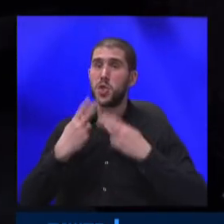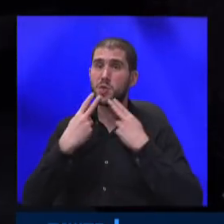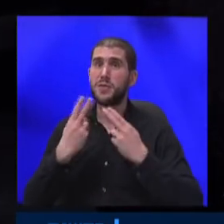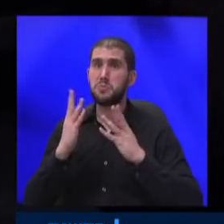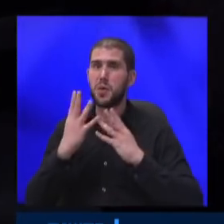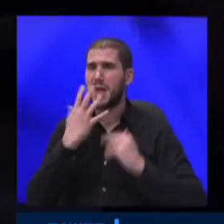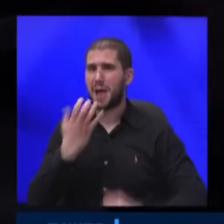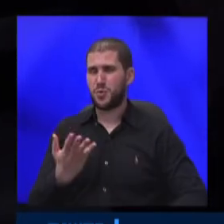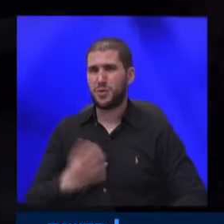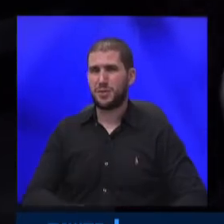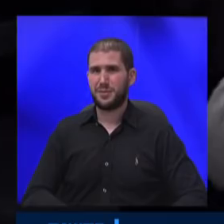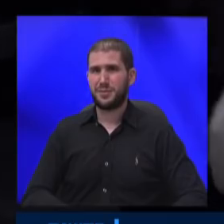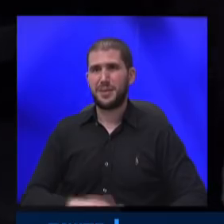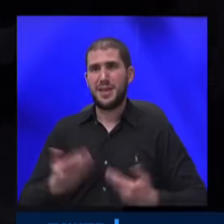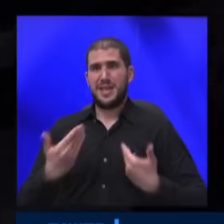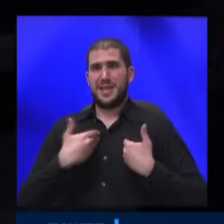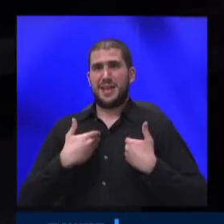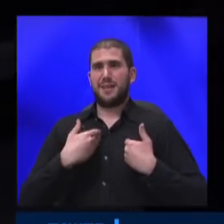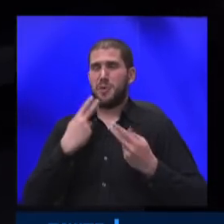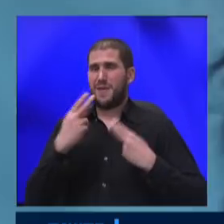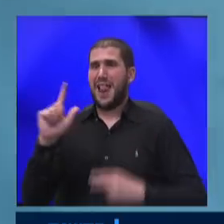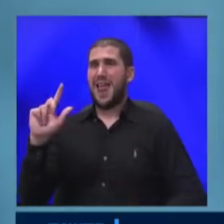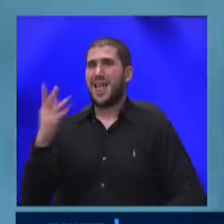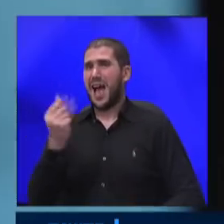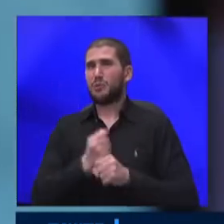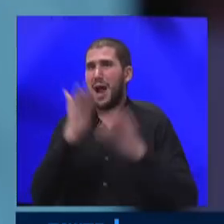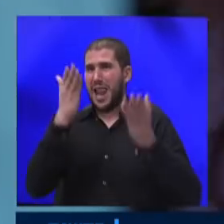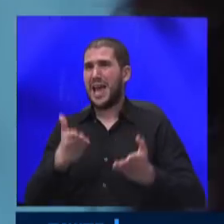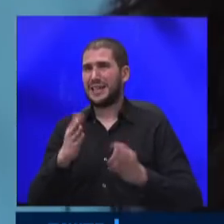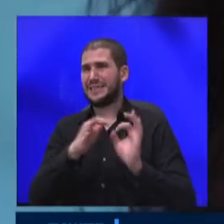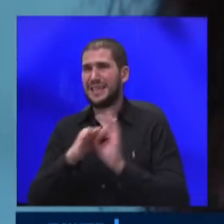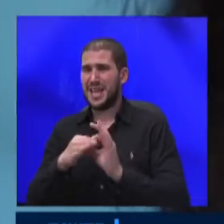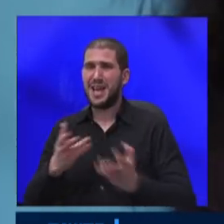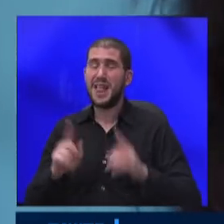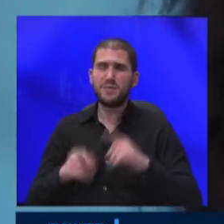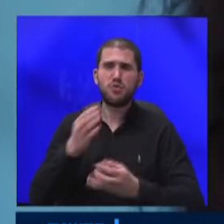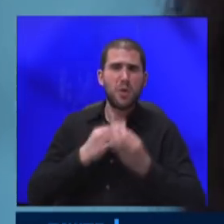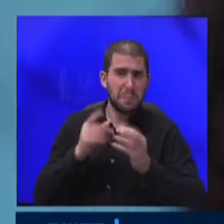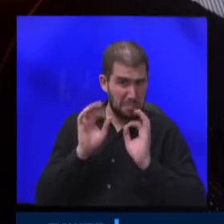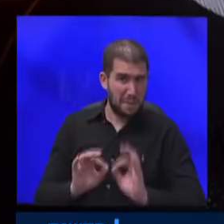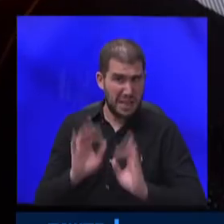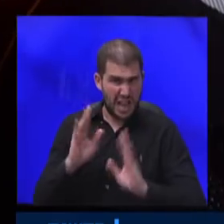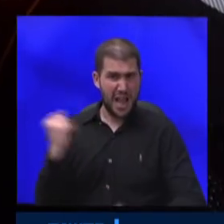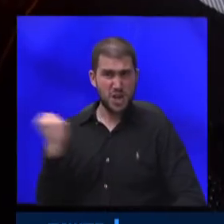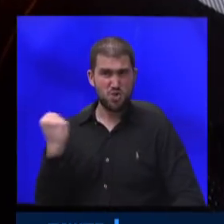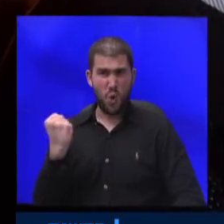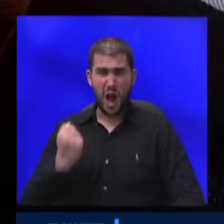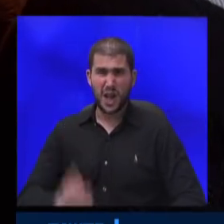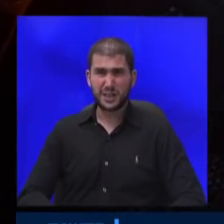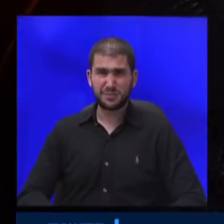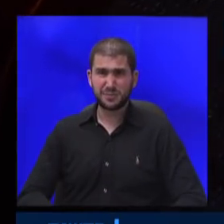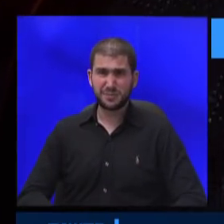חמות, שהנה, הנה, מי התגובה? לנה, לנה, עשו עלייך סדרה. לפעמים שואלים האם את באמת כזאת